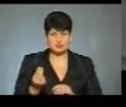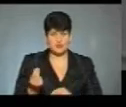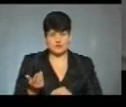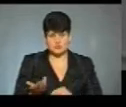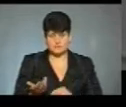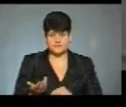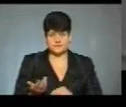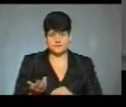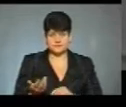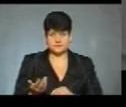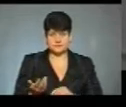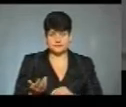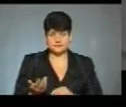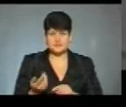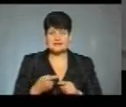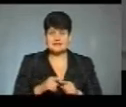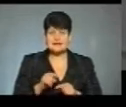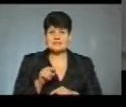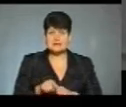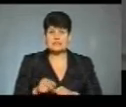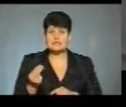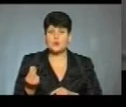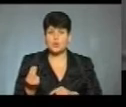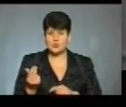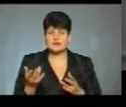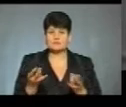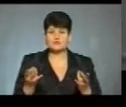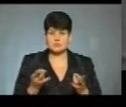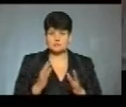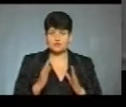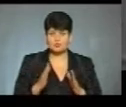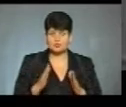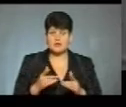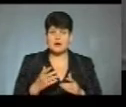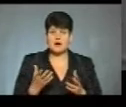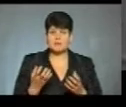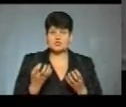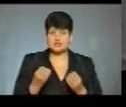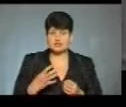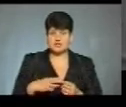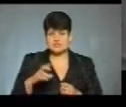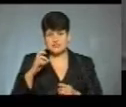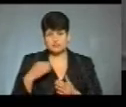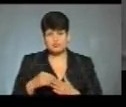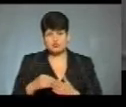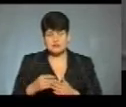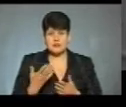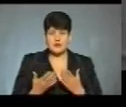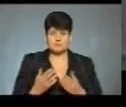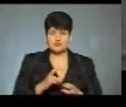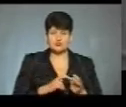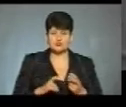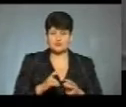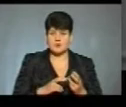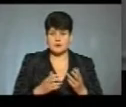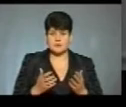Тобто це ті кошти, які потрібно буде або очікувати ще з державного бюджету, або вишуковувати в